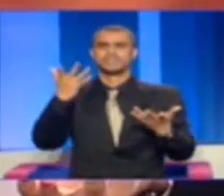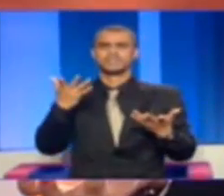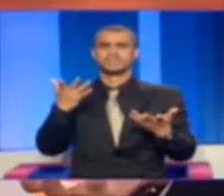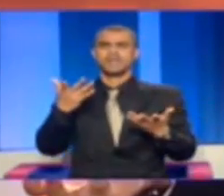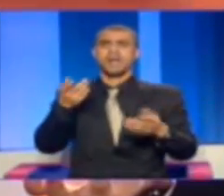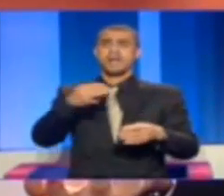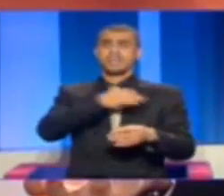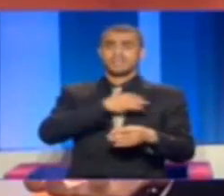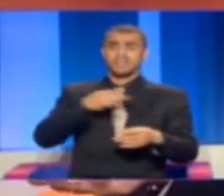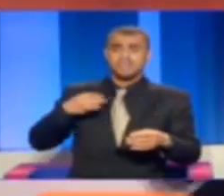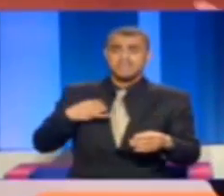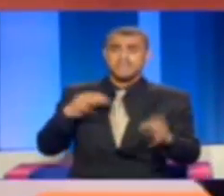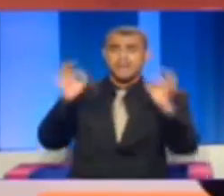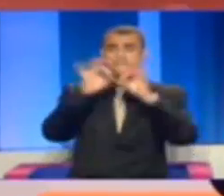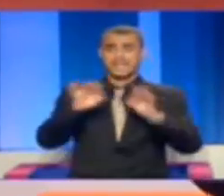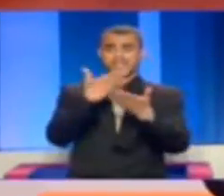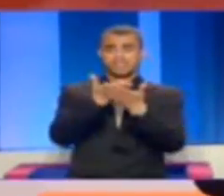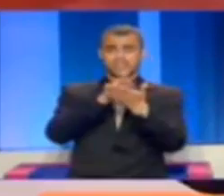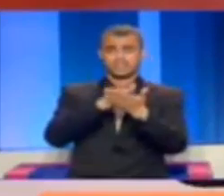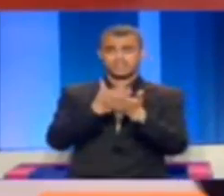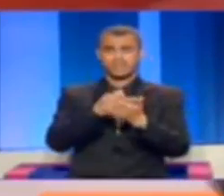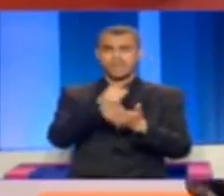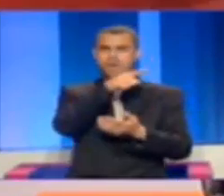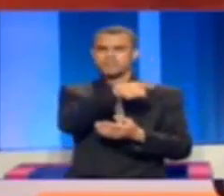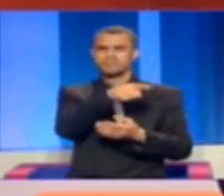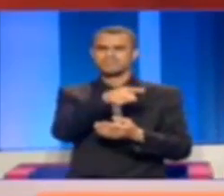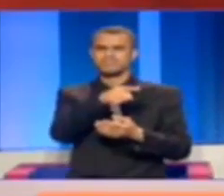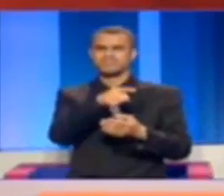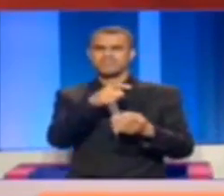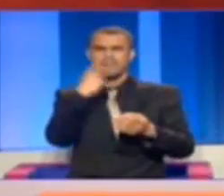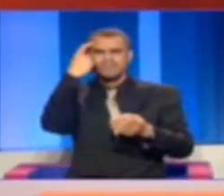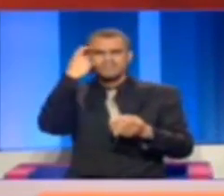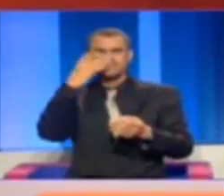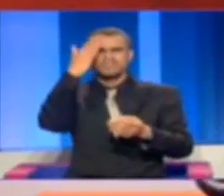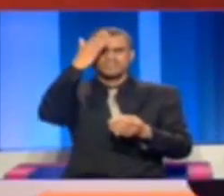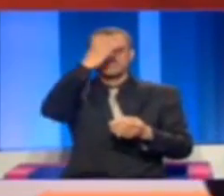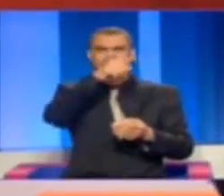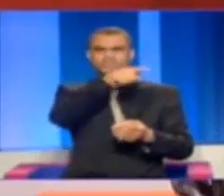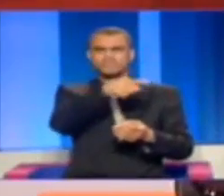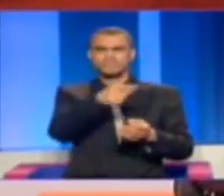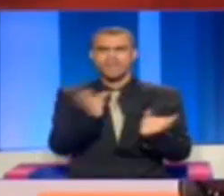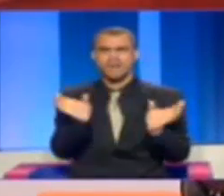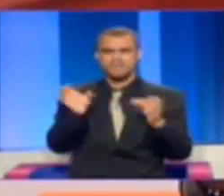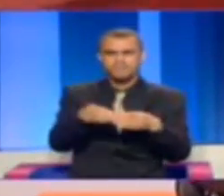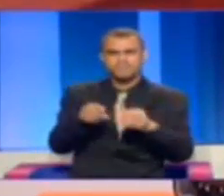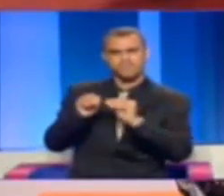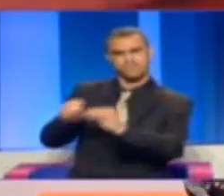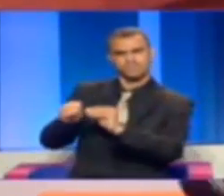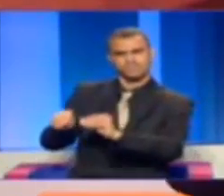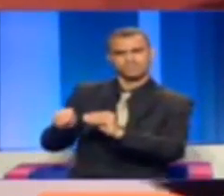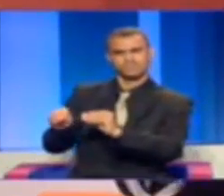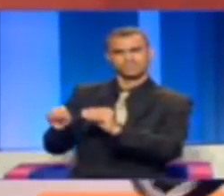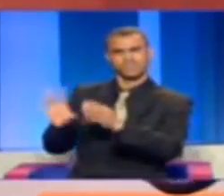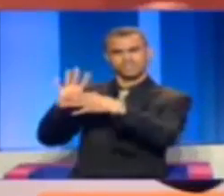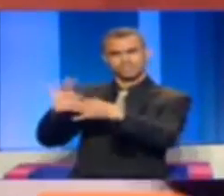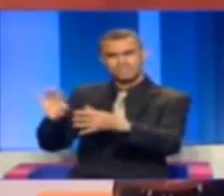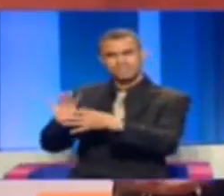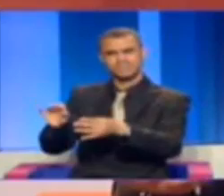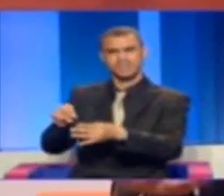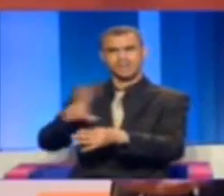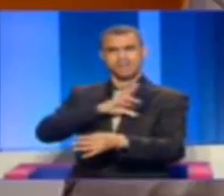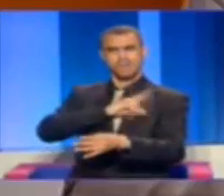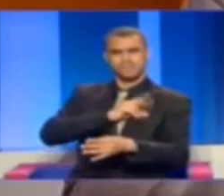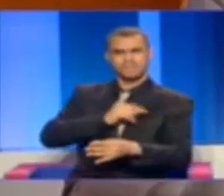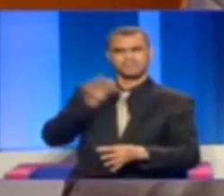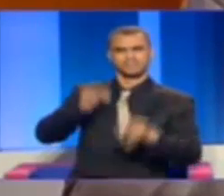في المؤسسات الصحيه. واش ما كتفكروش ديروا مثلا تكوينات لهاد الناس اللي كيشتغلوا؟ واش عندكم شراكات معينه هنا باش يجي الشخص